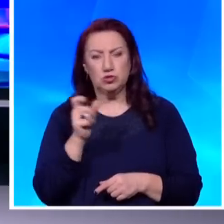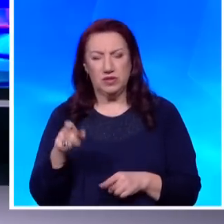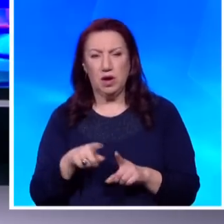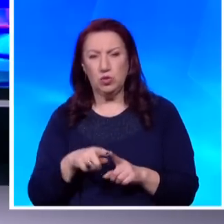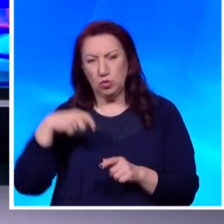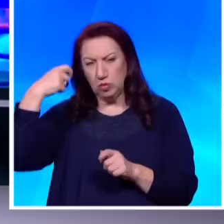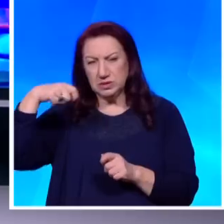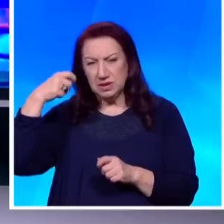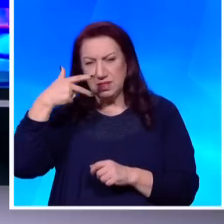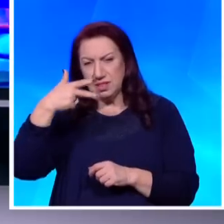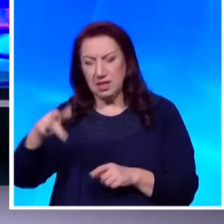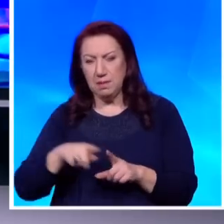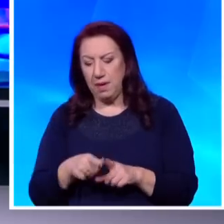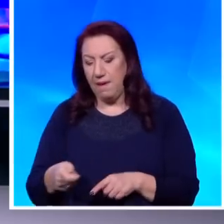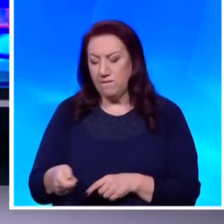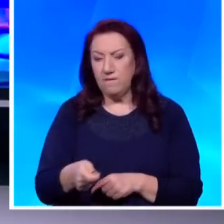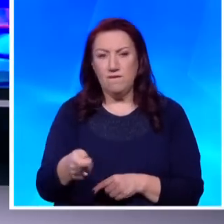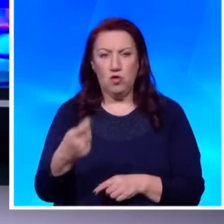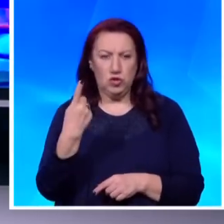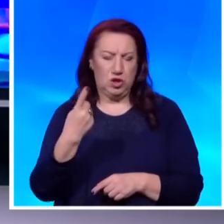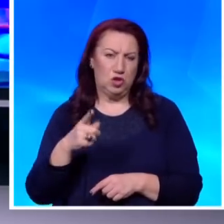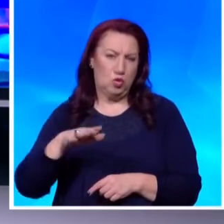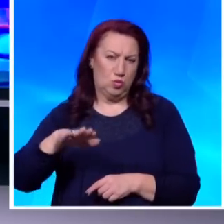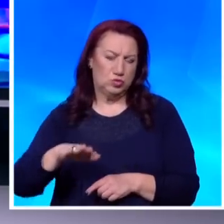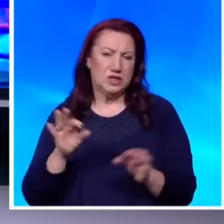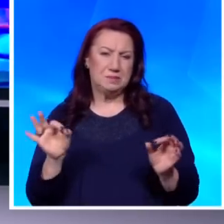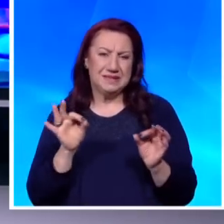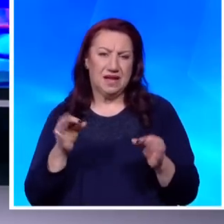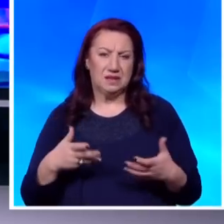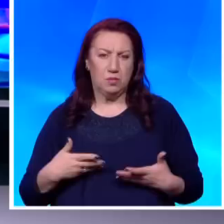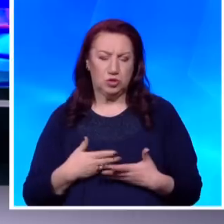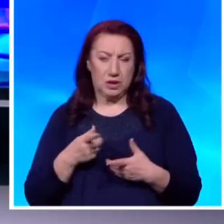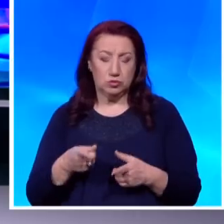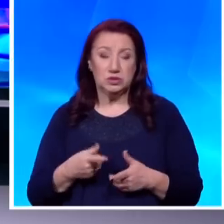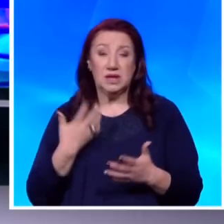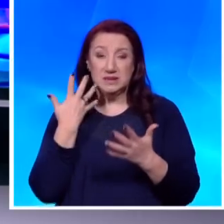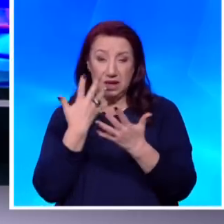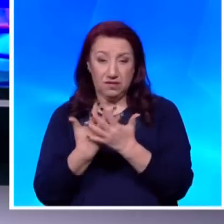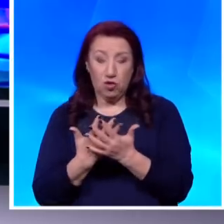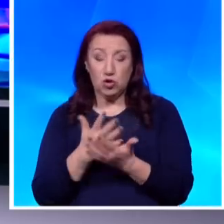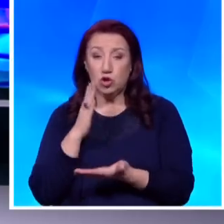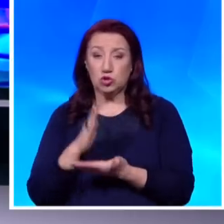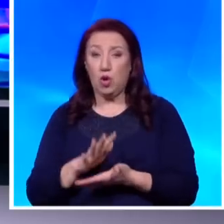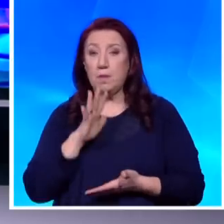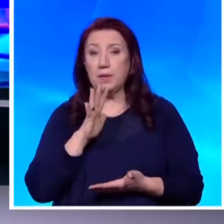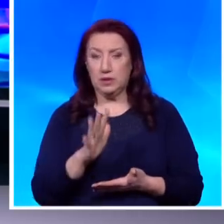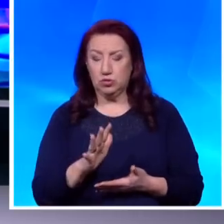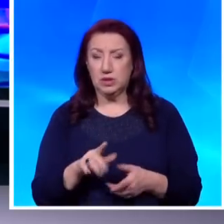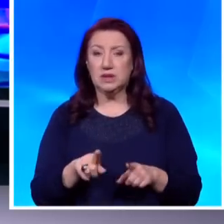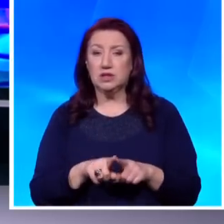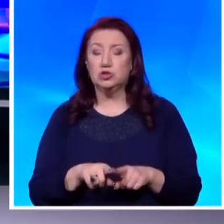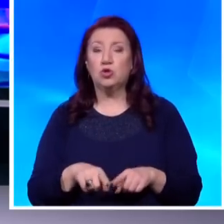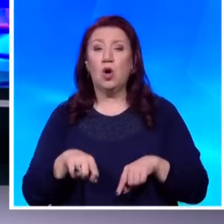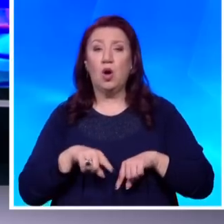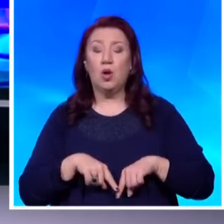тяхно участие беше разпространено в социалните мрежи. Затвор до 5 години заплашва задържаните, а прокуратурата призова родителите да следят какво